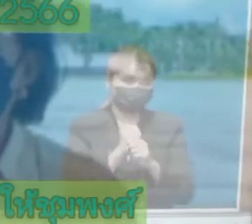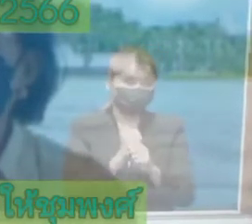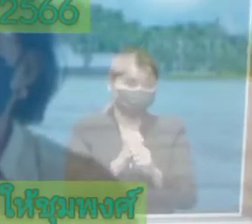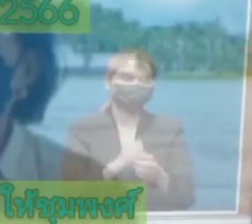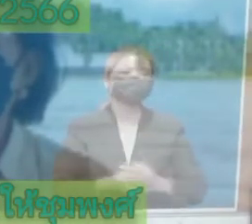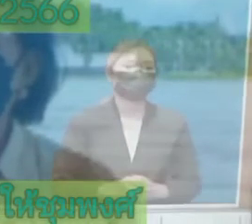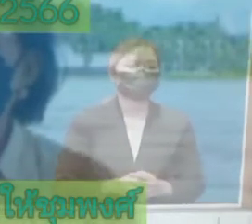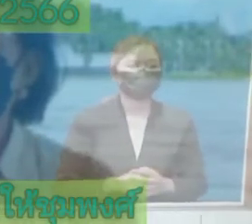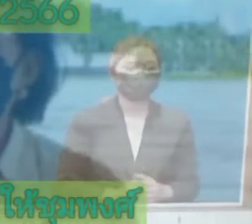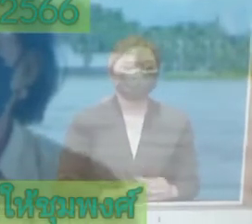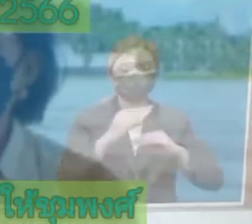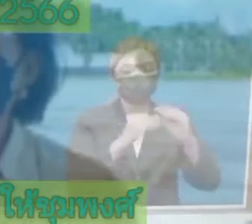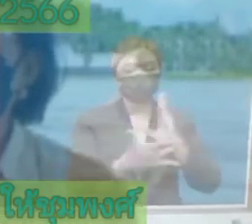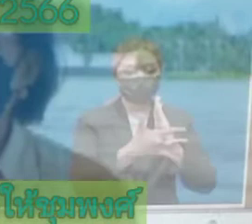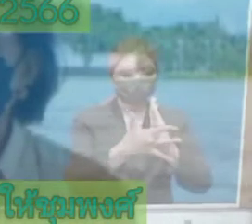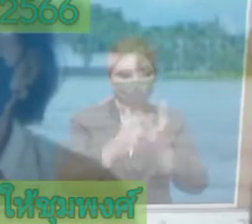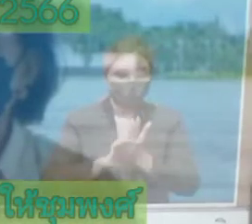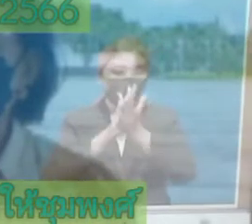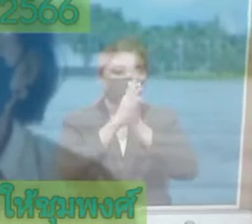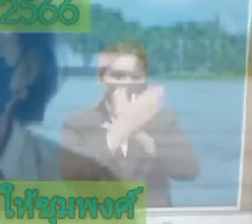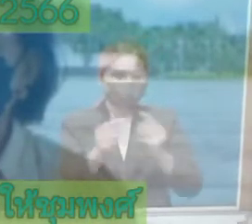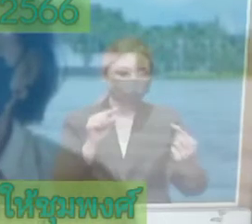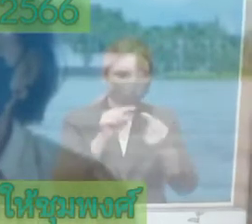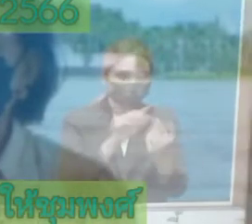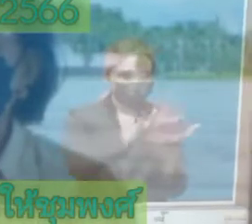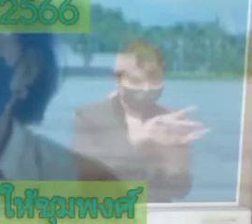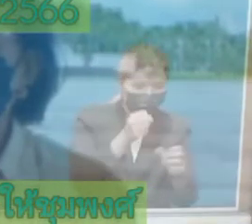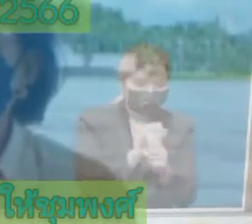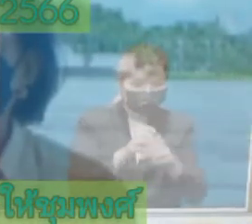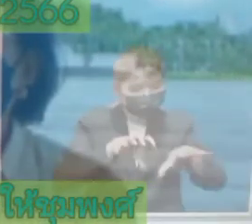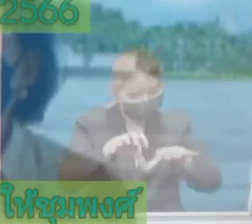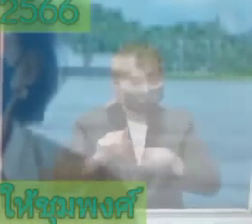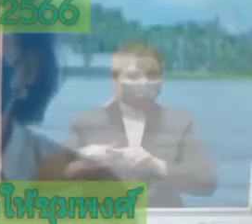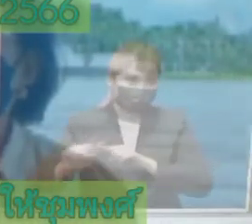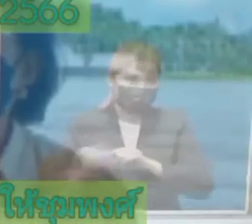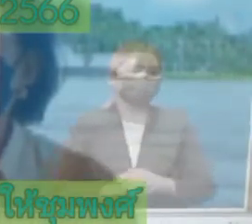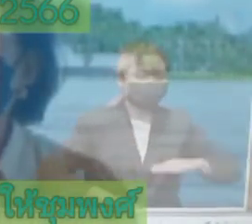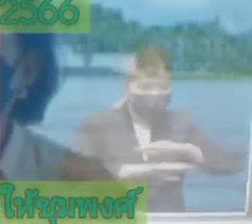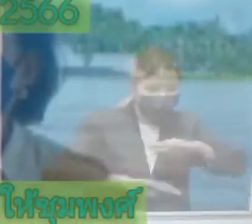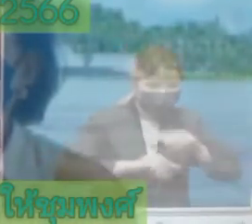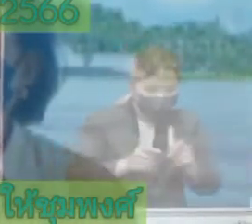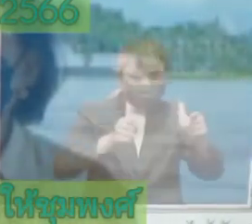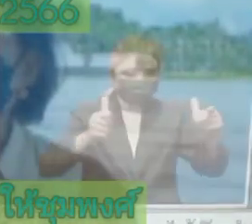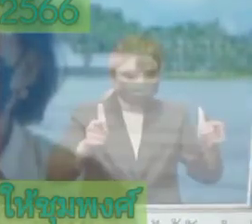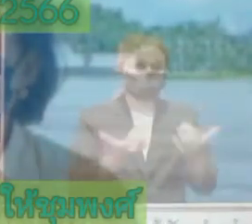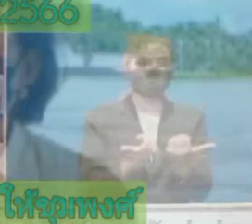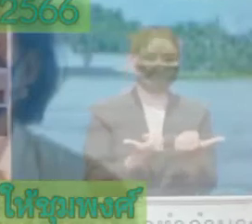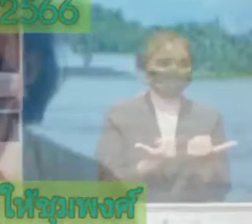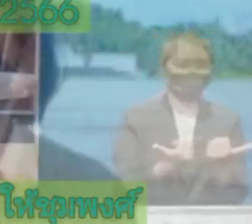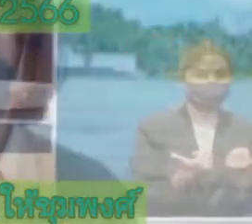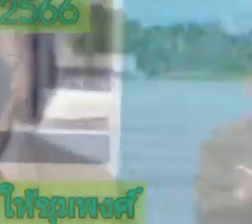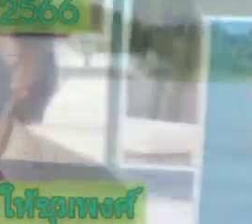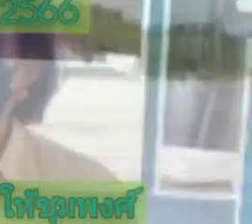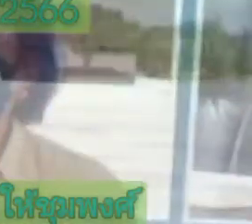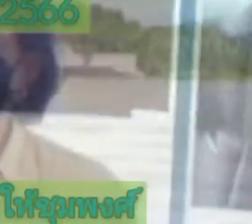ในเรื่องเทคโนโลยีดิจิตอลมาปรับใช้ในการบริหารการแผ่นดินเราก็มันเริ่มนำมาใช้ไม่ว่าจะเป็นเรื่องของข้อมูลนะฐานข้อมูลขนาดใหญ่วันนี้ก็เอามาใช้ในเรื่องของ